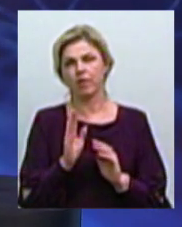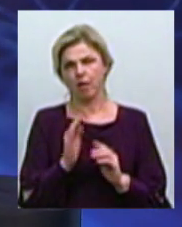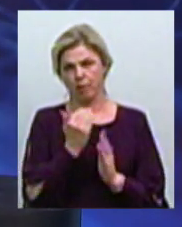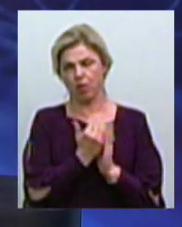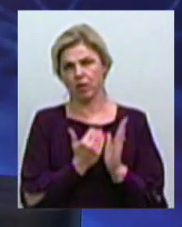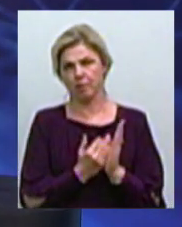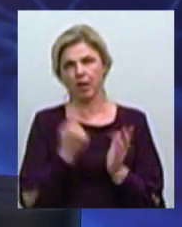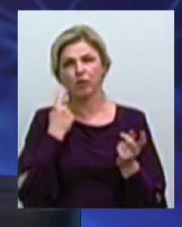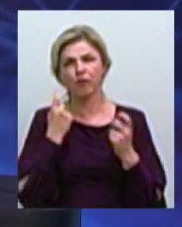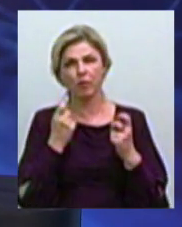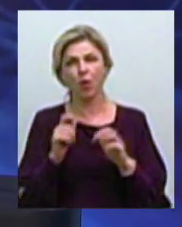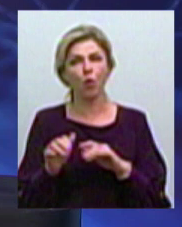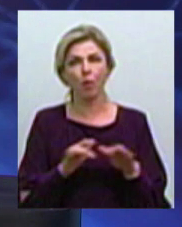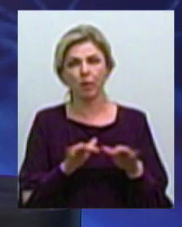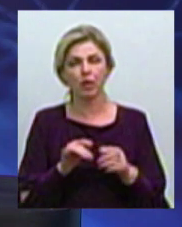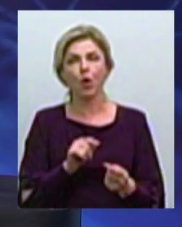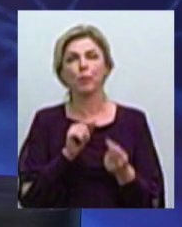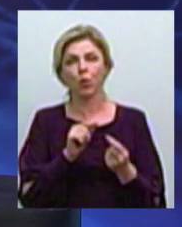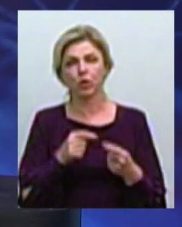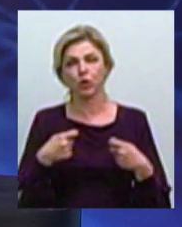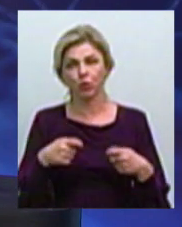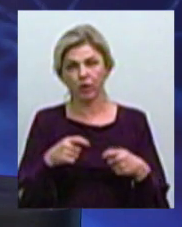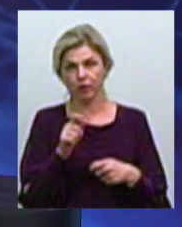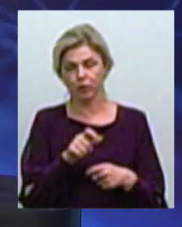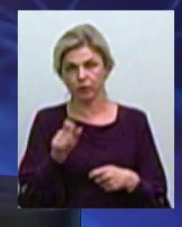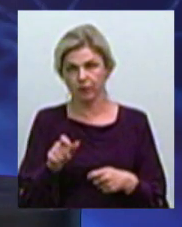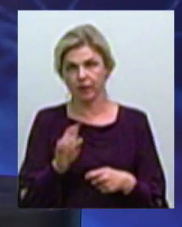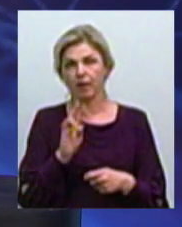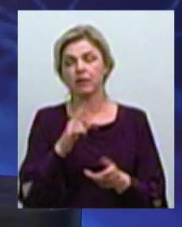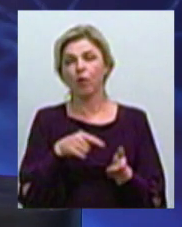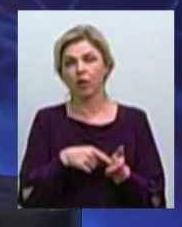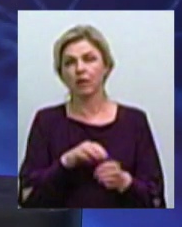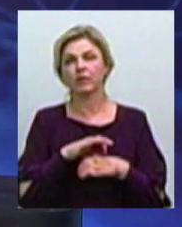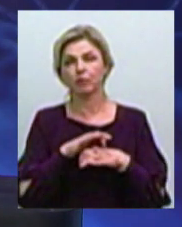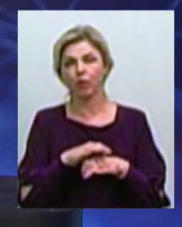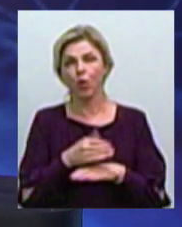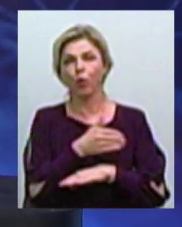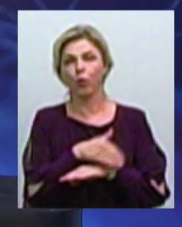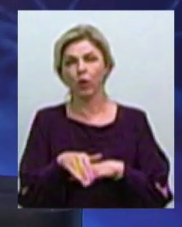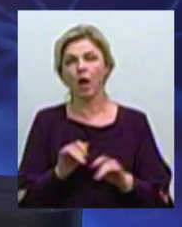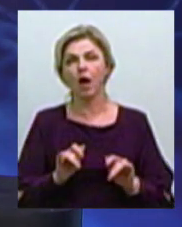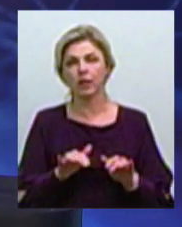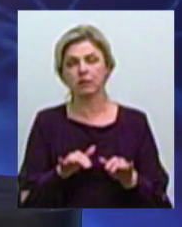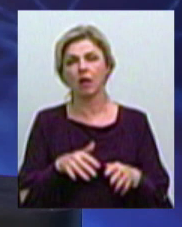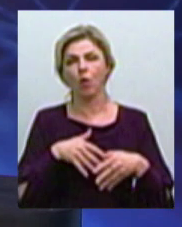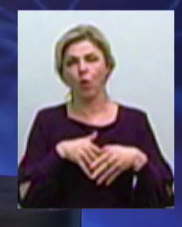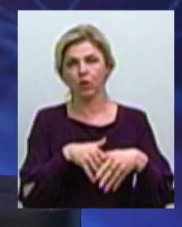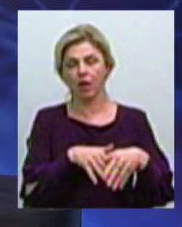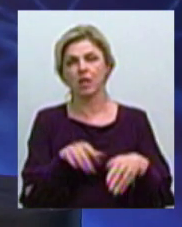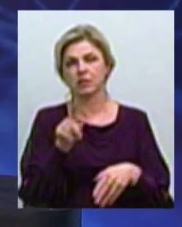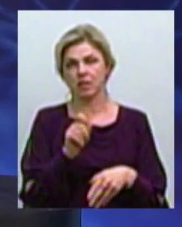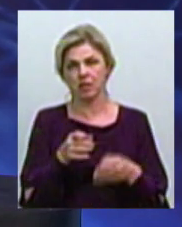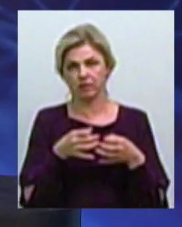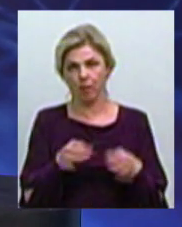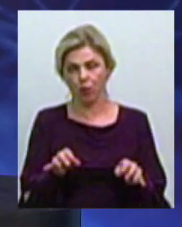інформаційної кампанії з протидії торгівлі людьми в Миколаєві відбулась вулична акція «Хода за свободу».